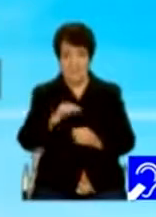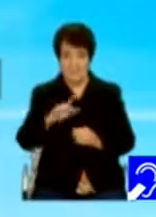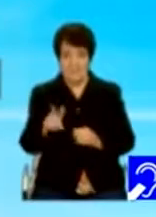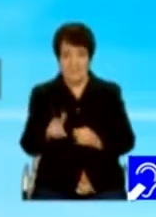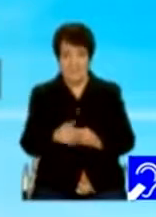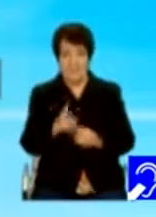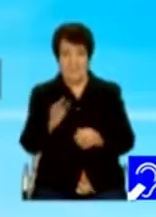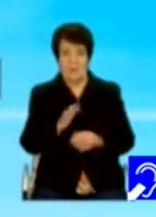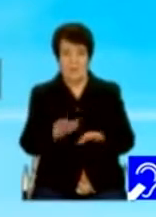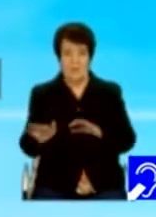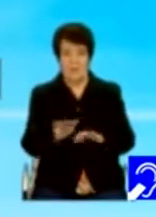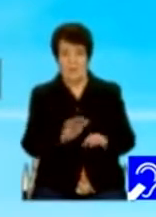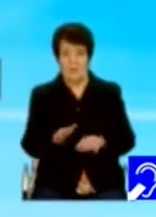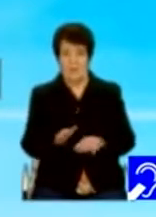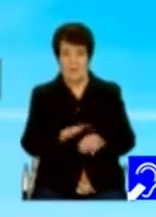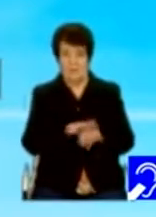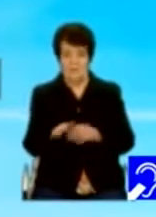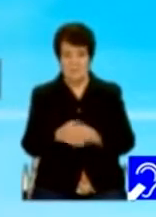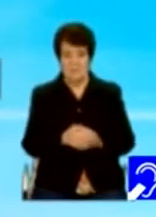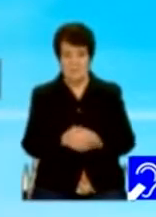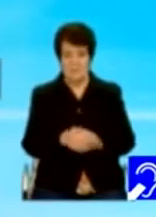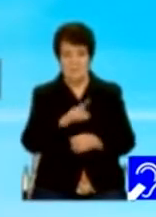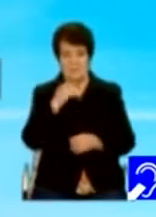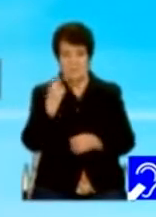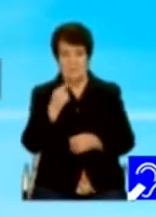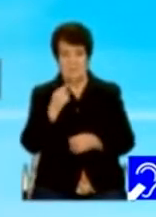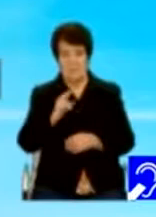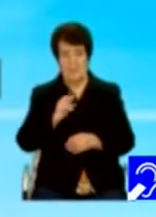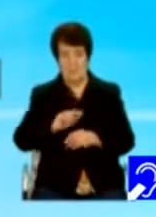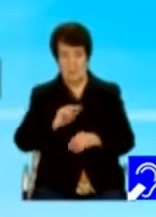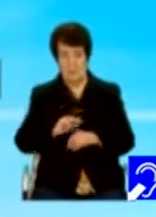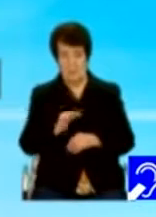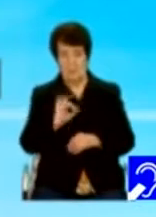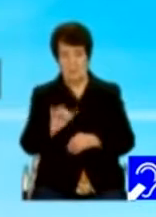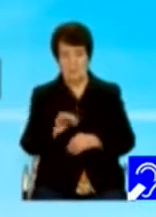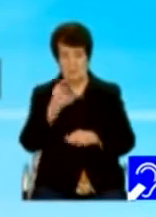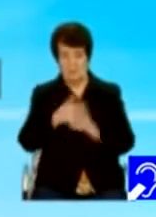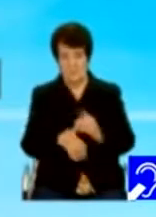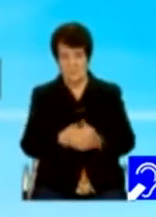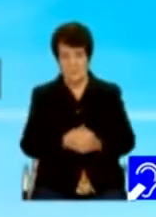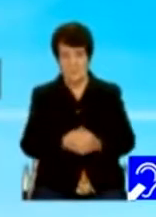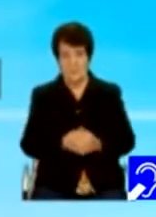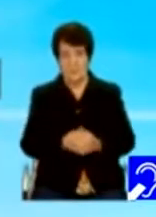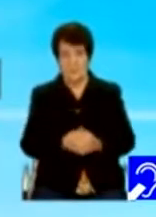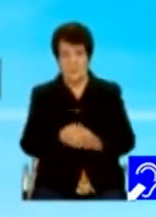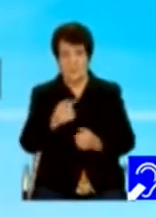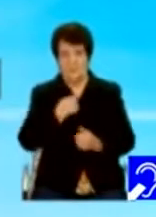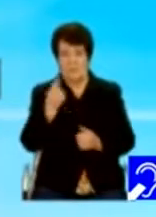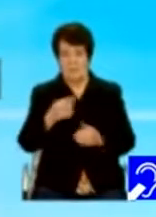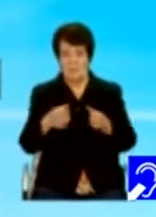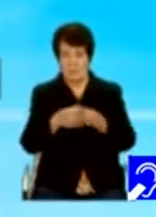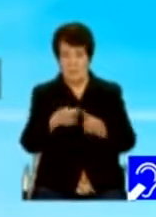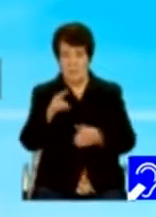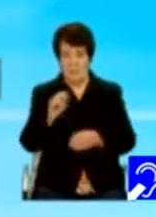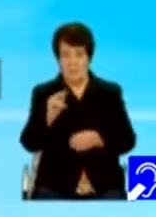loc un exod masiv de brațe de muncă și intelect. La data de 11 iulie votăm Partidul Politic